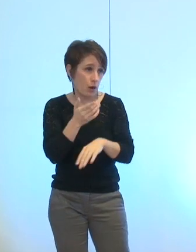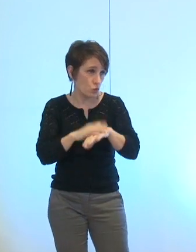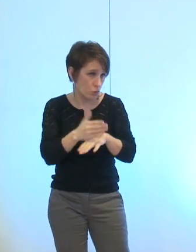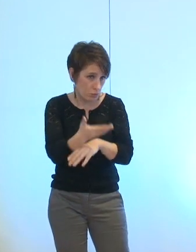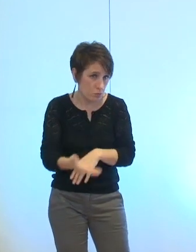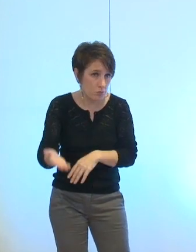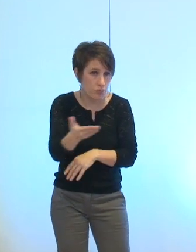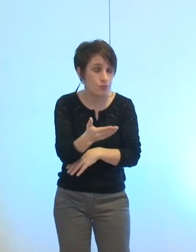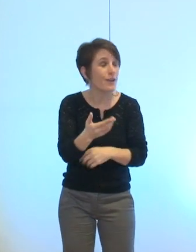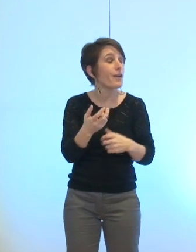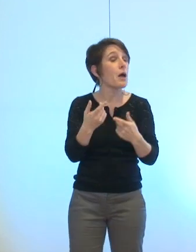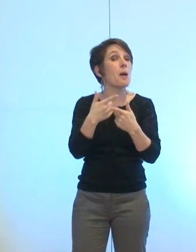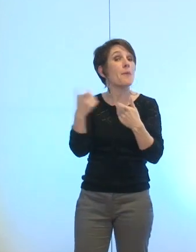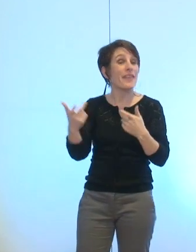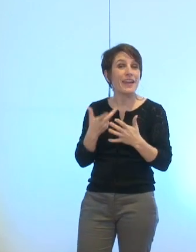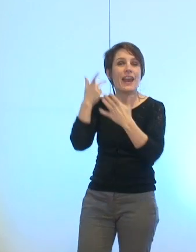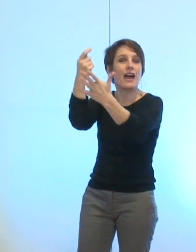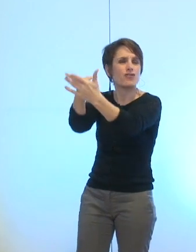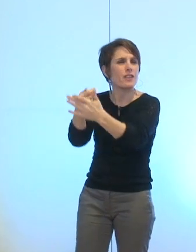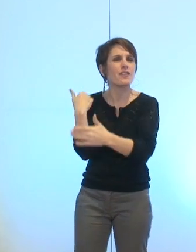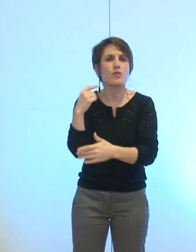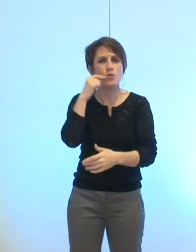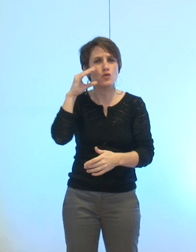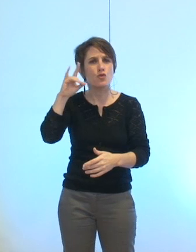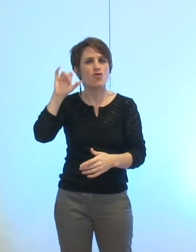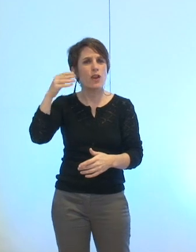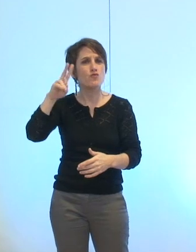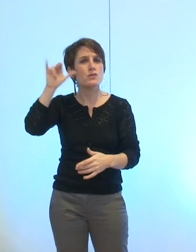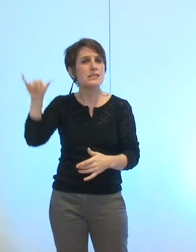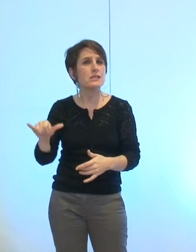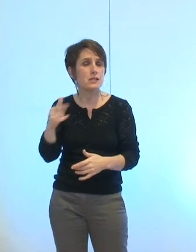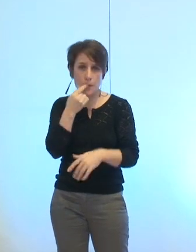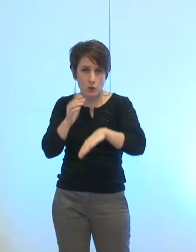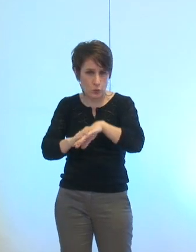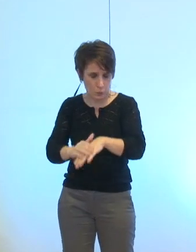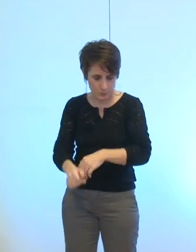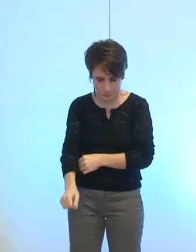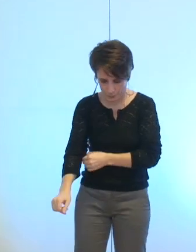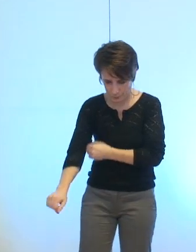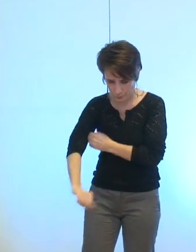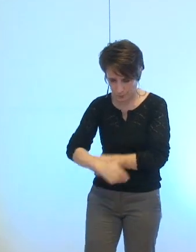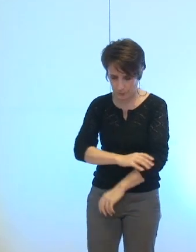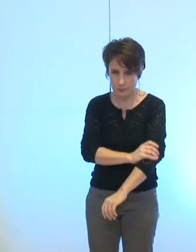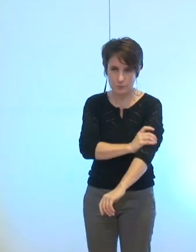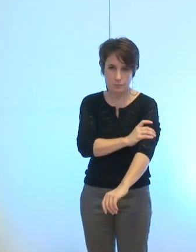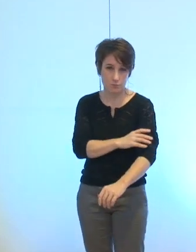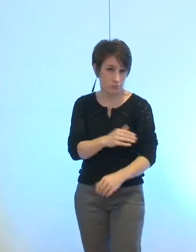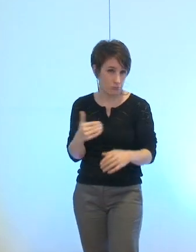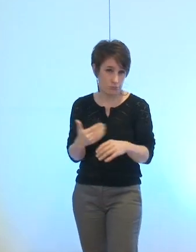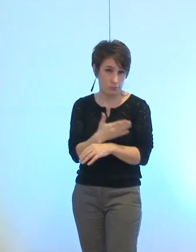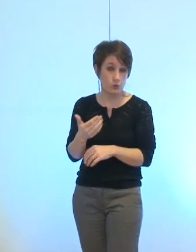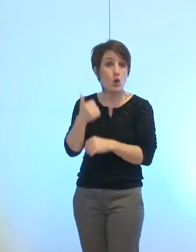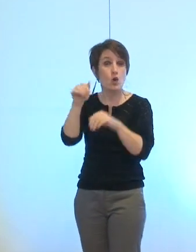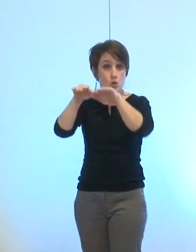l'achat du matériel évoqué par Mathieu chamussi il s'agit essentiellement en fait d'une scène qui sera